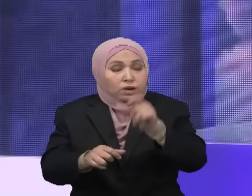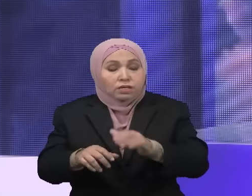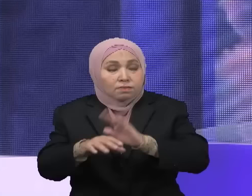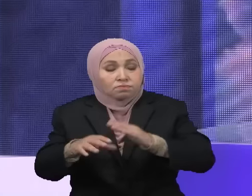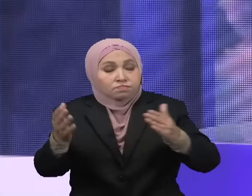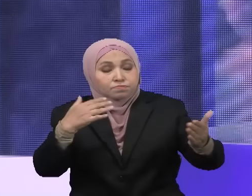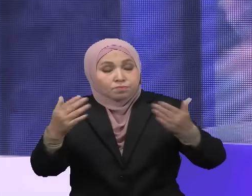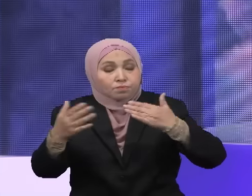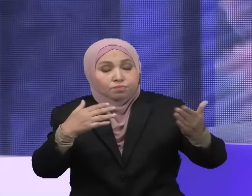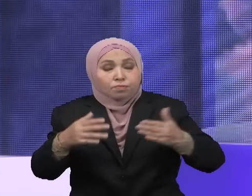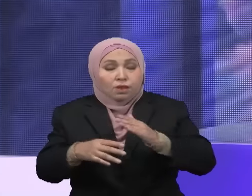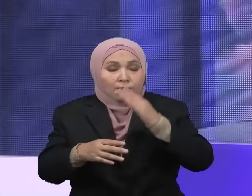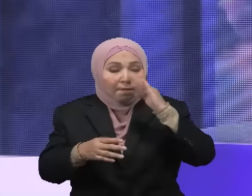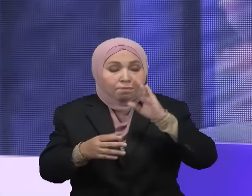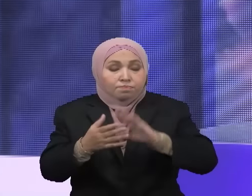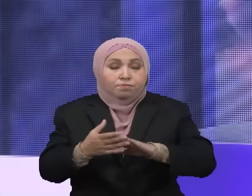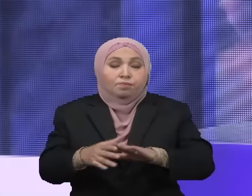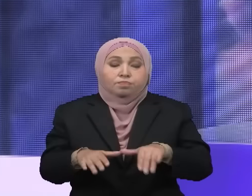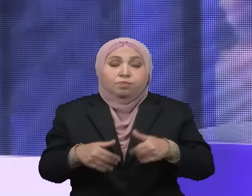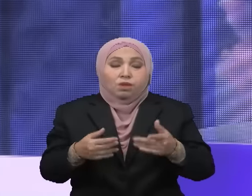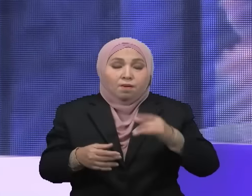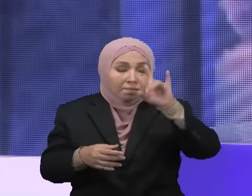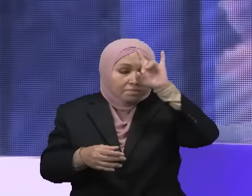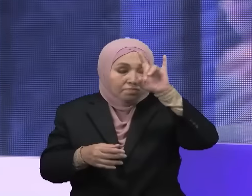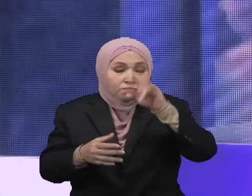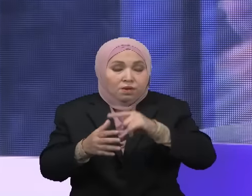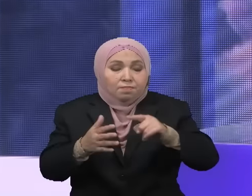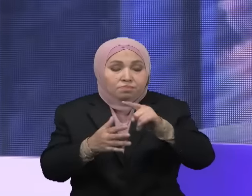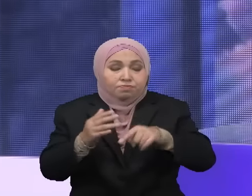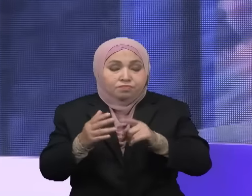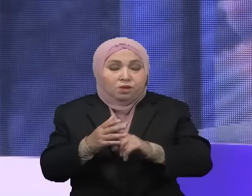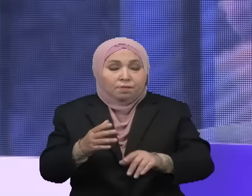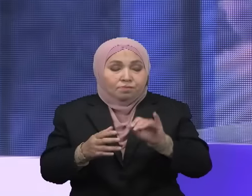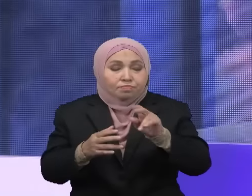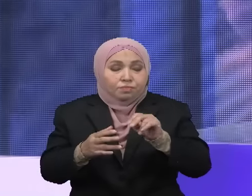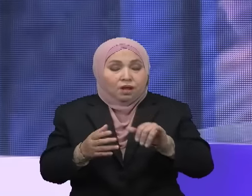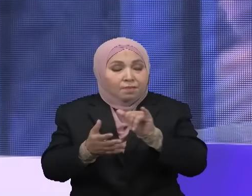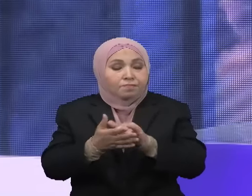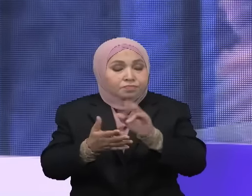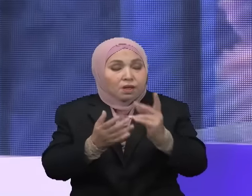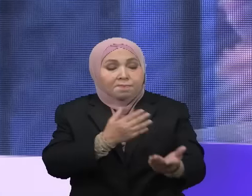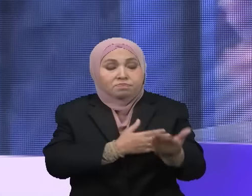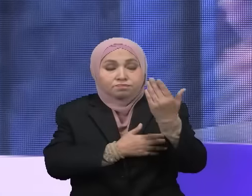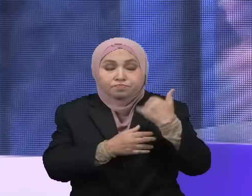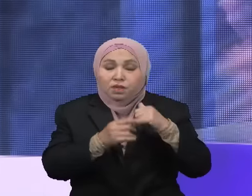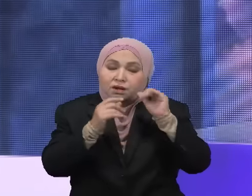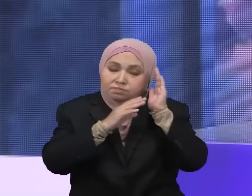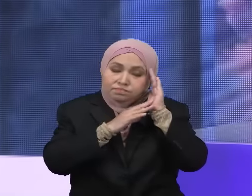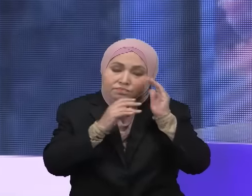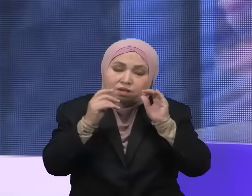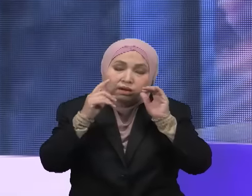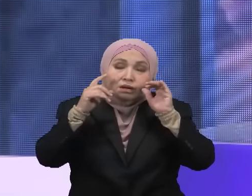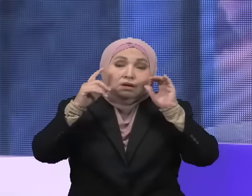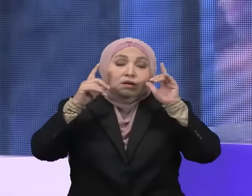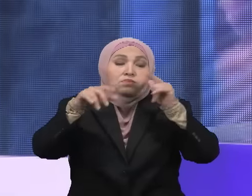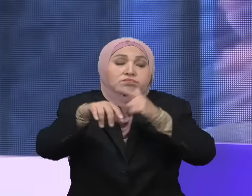kepada keburukan. Macam mana pula syaitan di kalangan jin? Iaitu itulah yang pagi-pagi kita tengah tidur tu kan. Nak bangun subuh